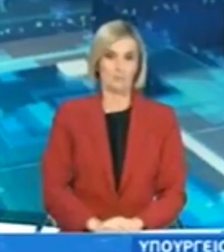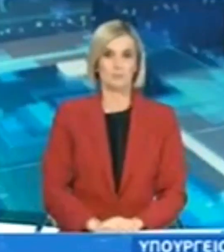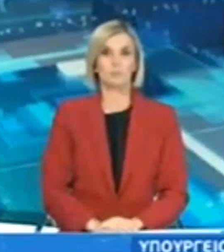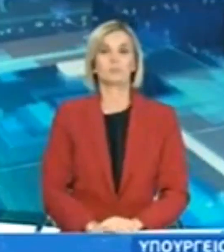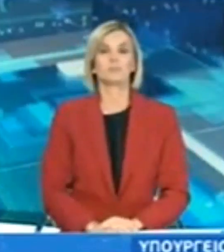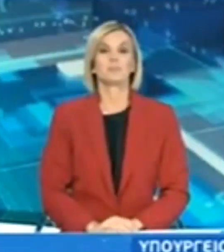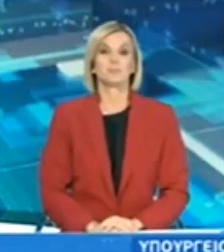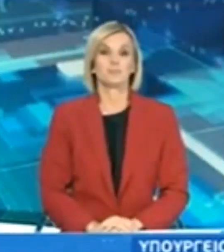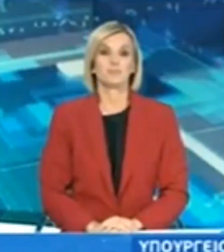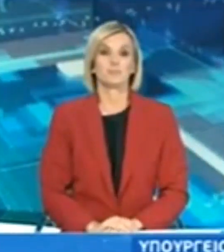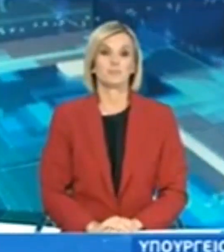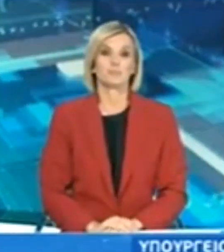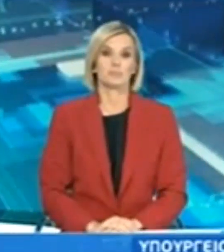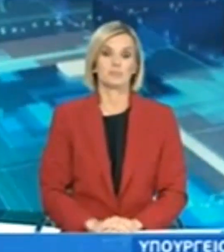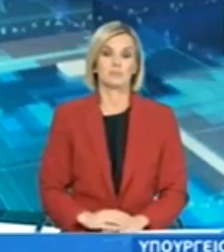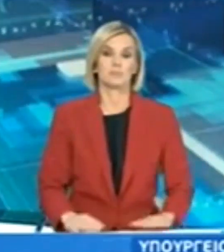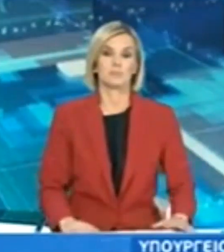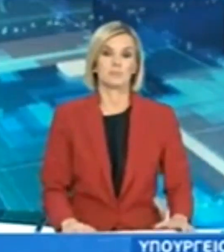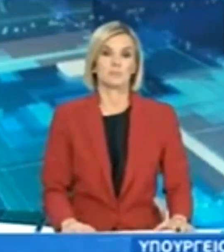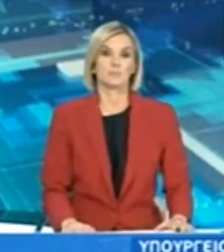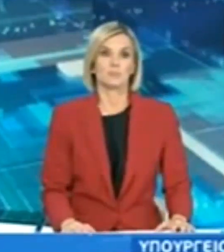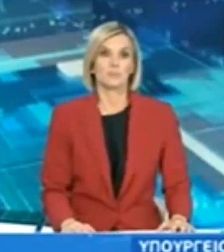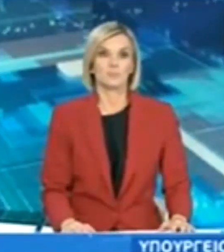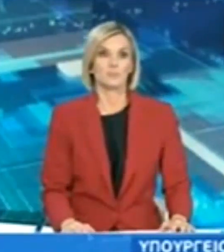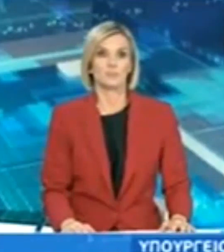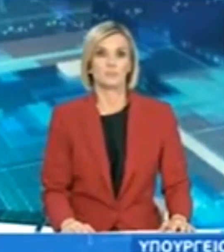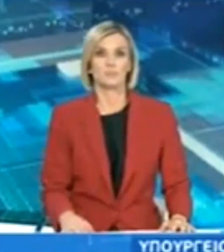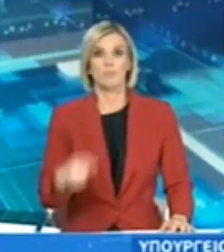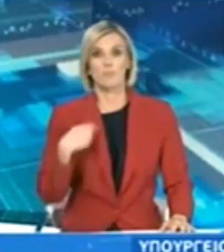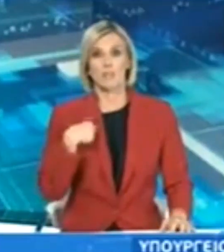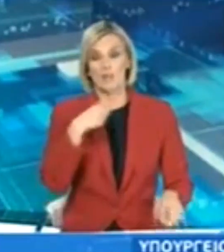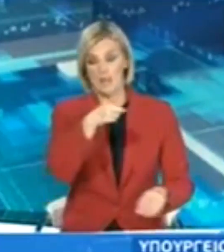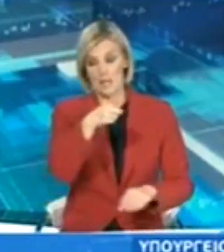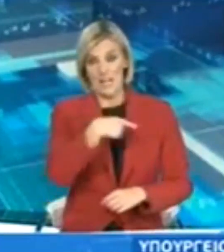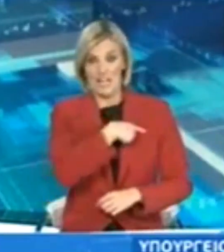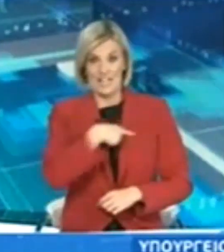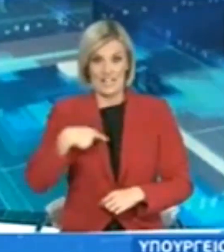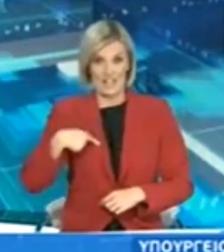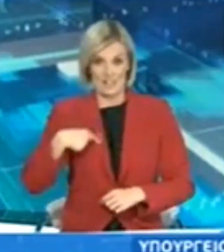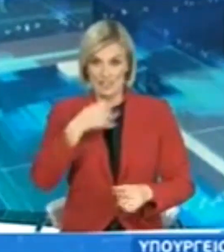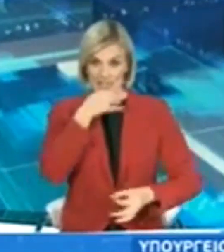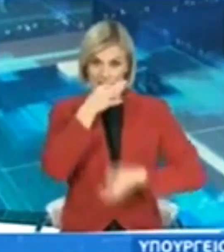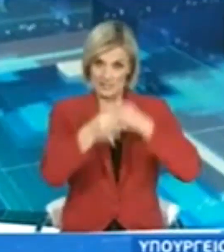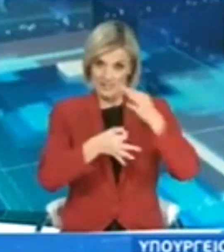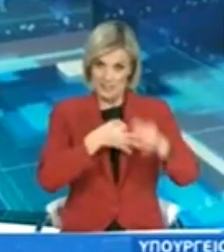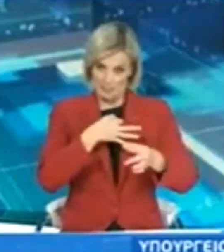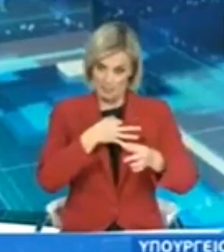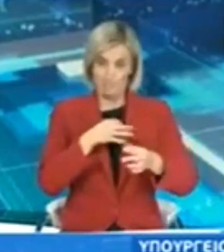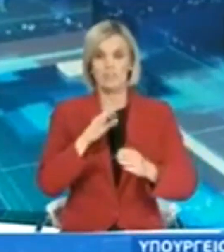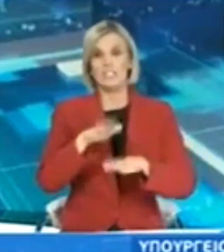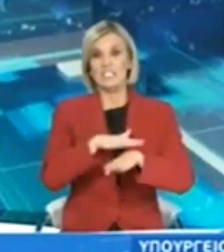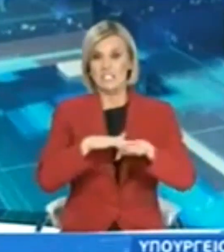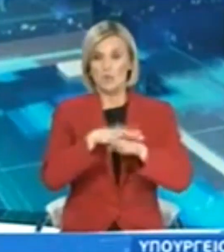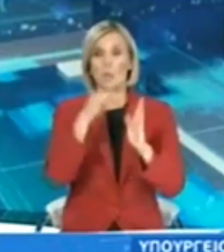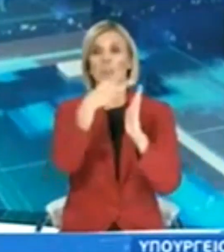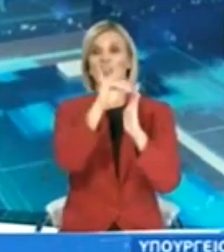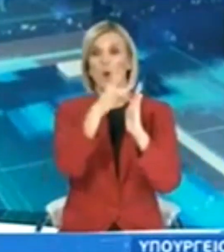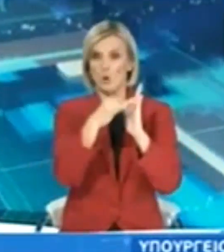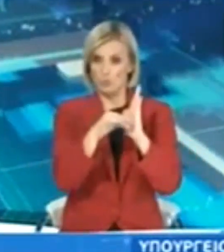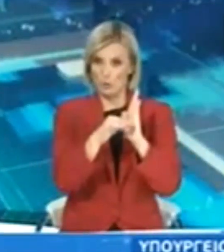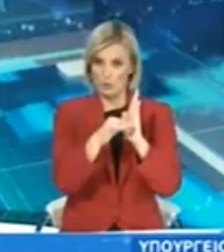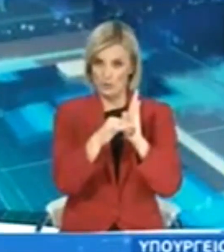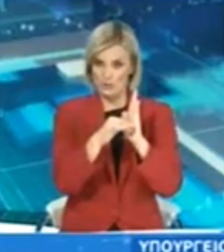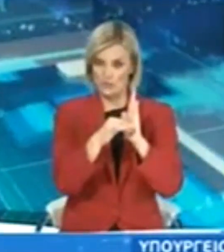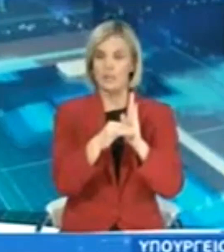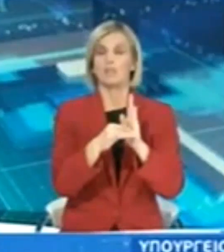διόρθωση, επειδή μίλησα τώρα με τον κύριο Ερκουμανία, 19.500 τεστ ήταν χθες, τα οποία συμπεριλαμβάνουν και τα ιδιωτικά. Απλά είναι